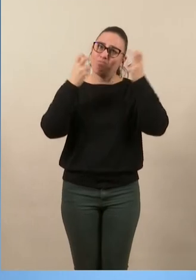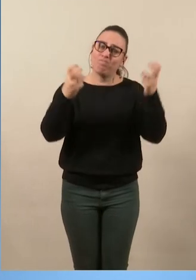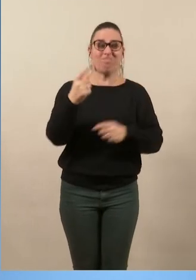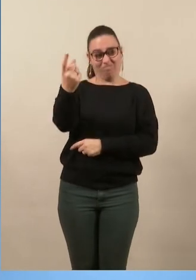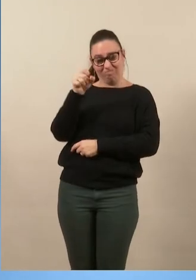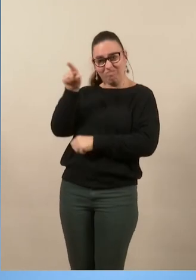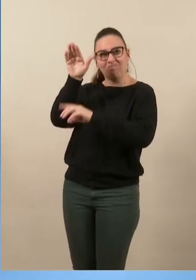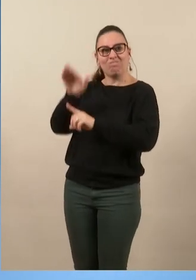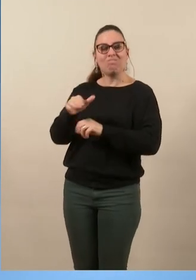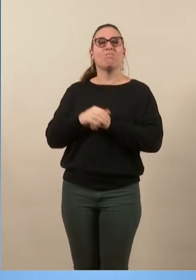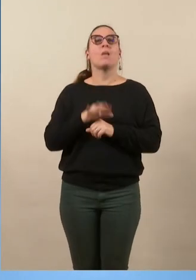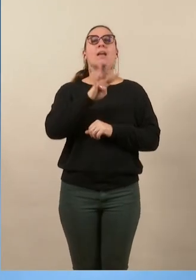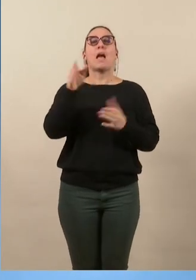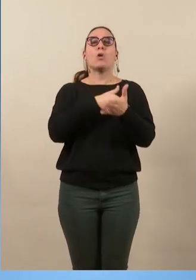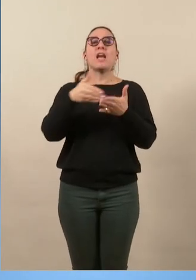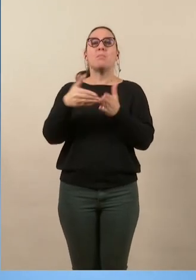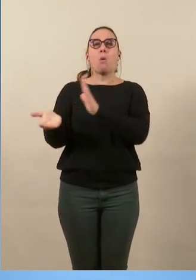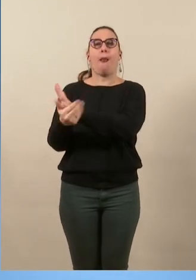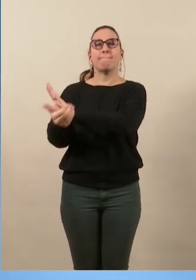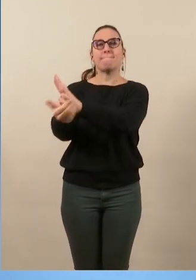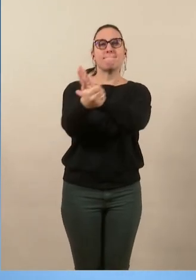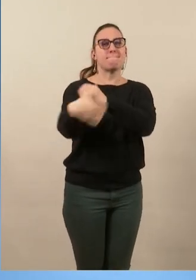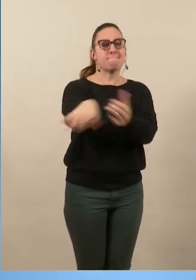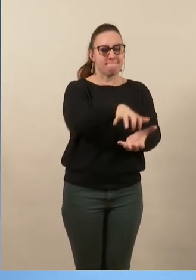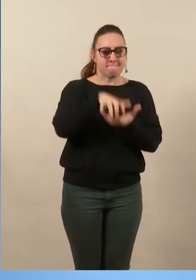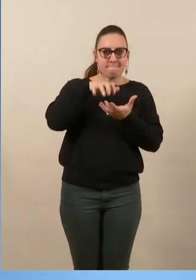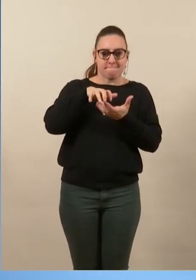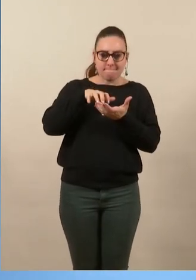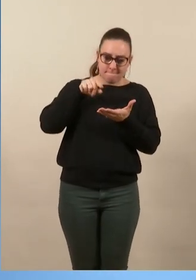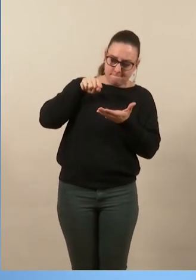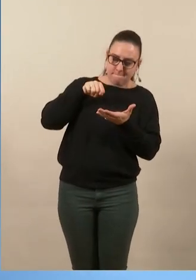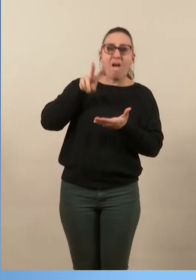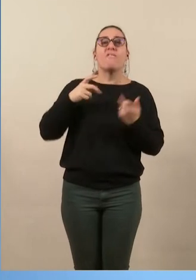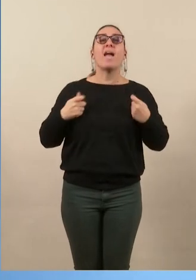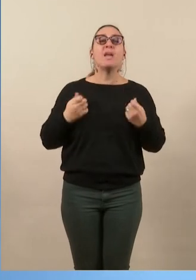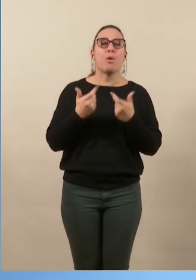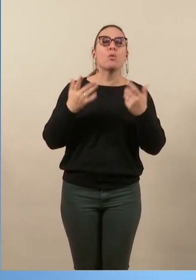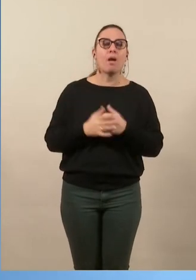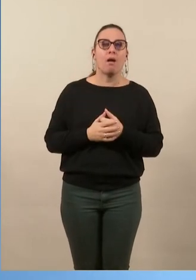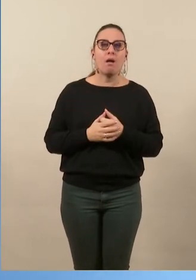44 millions qui vont être prélevés cette année combien avez-vous réellement dépensé pour ce bouclier